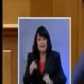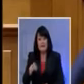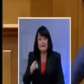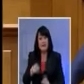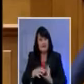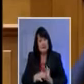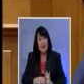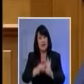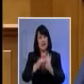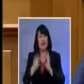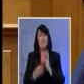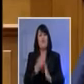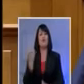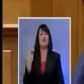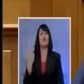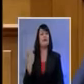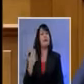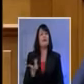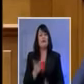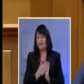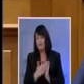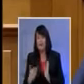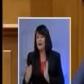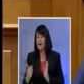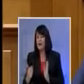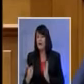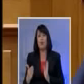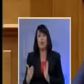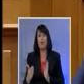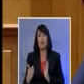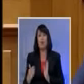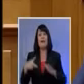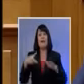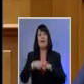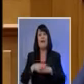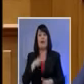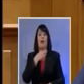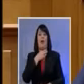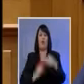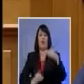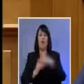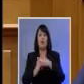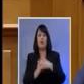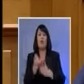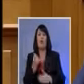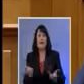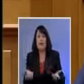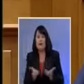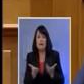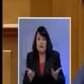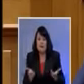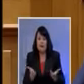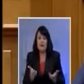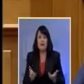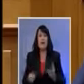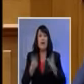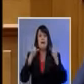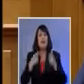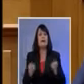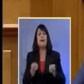Η πρώτη πράξη παίχτηκε την περίοδο της χρηματοπιστωτικής ασφυξίας, όταν η Νέα